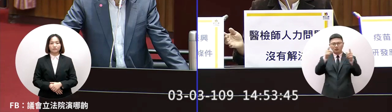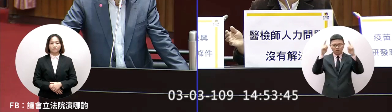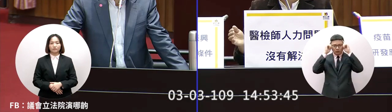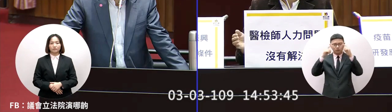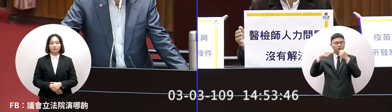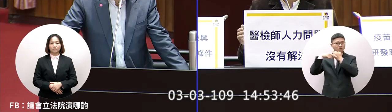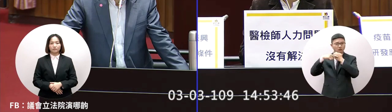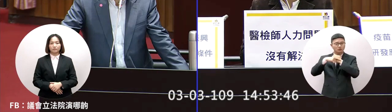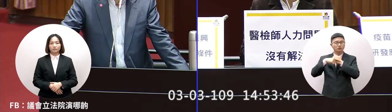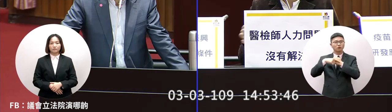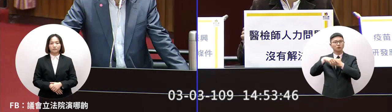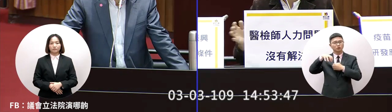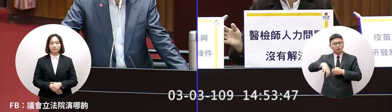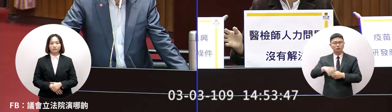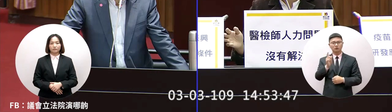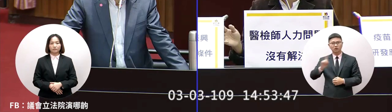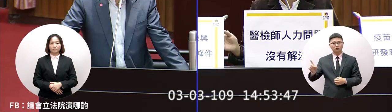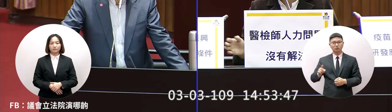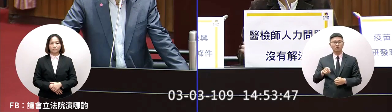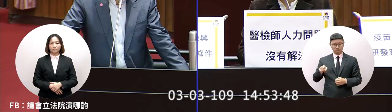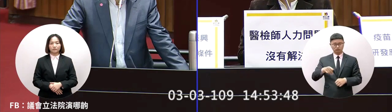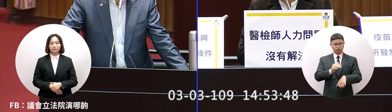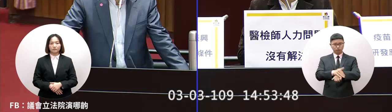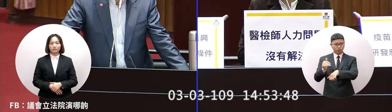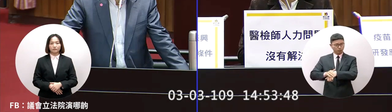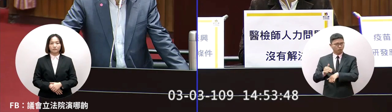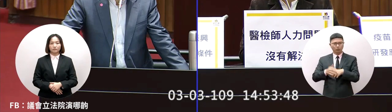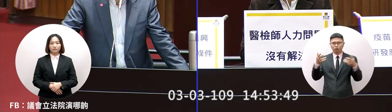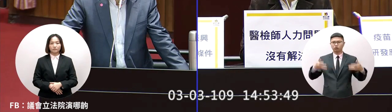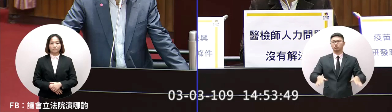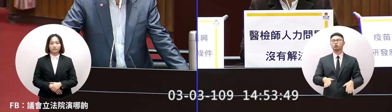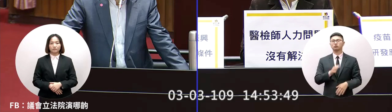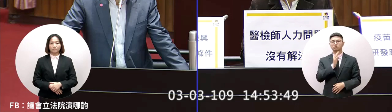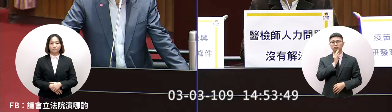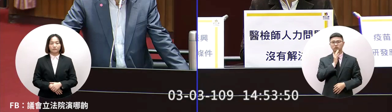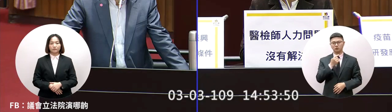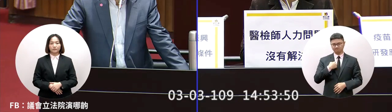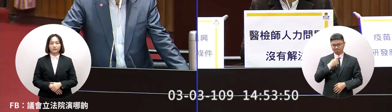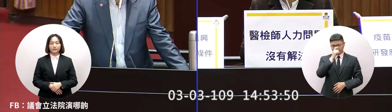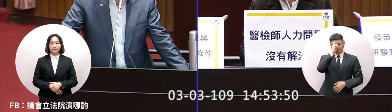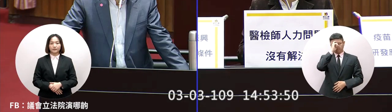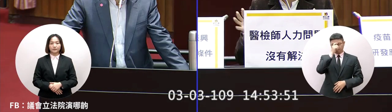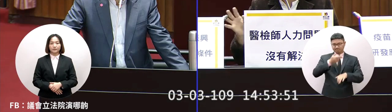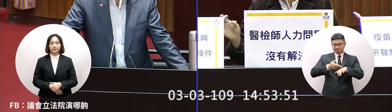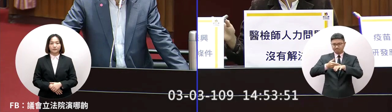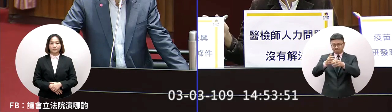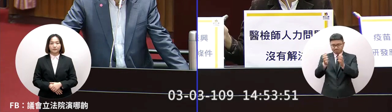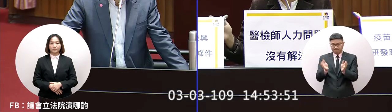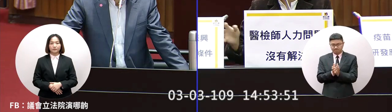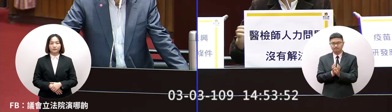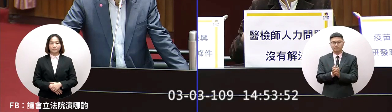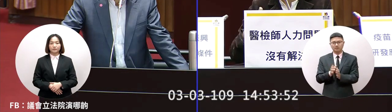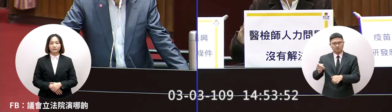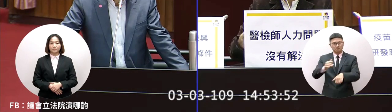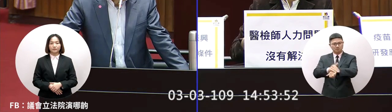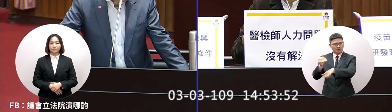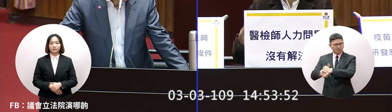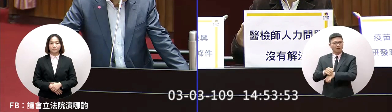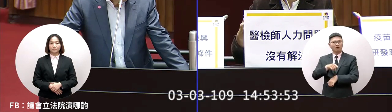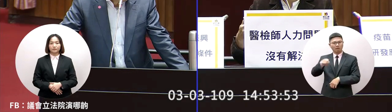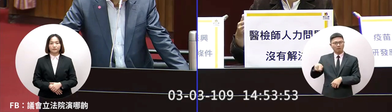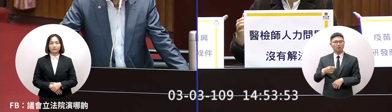研究所其实是有非常多优秀的人才。那我在这里也是希望科技部这些能够有